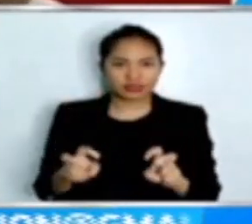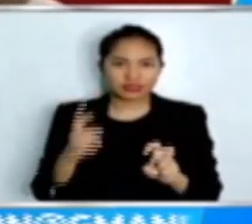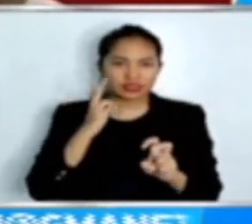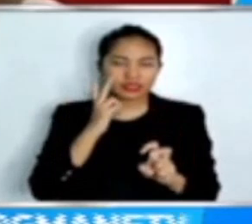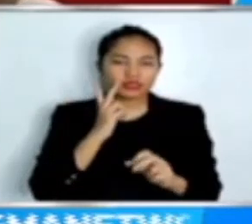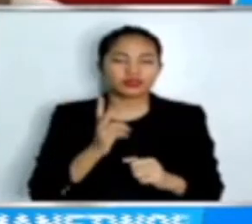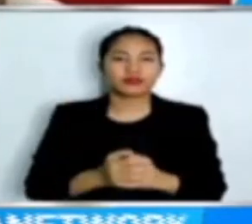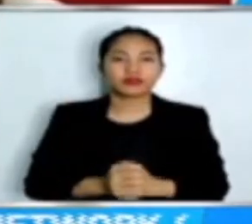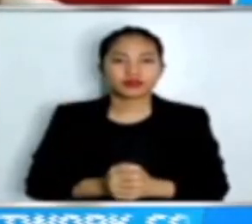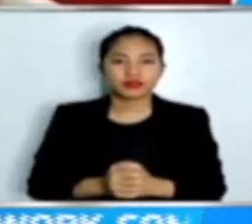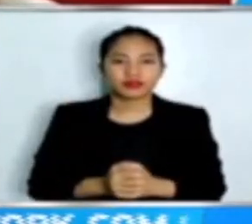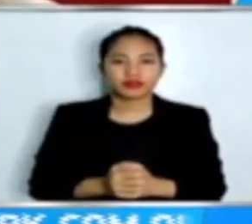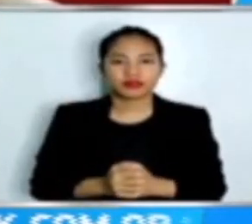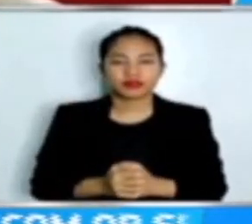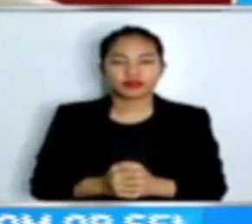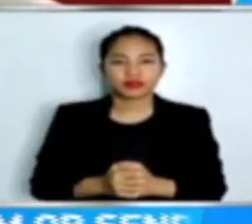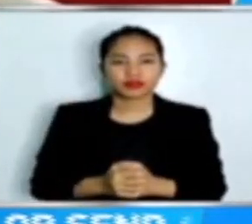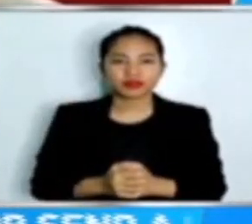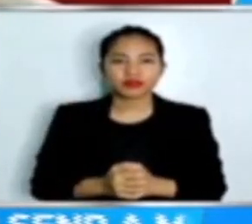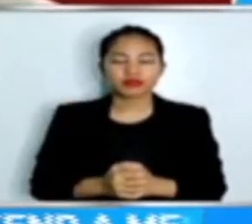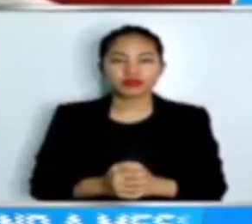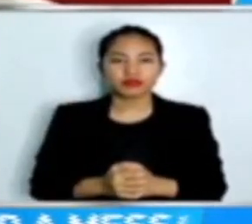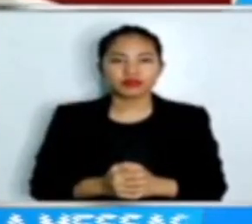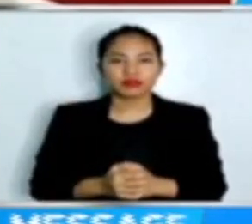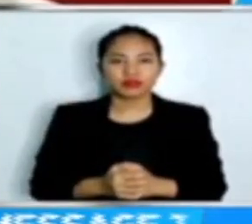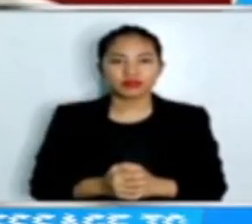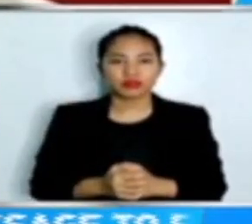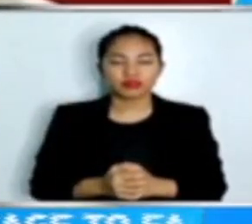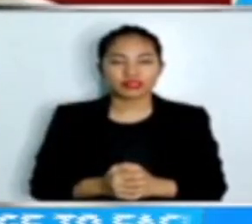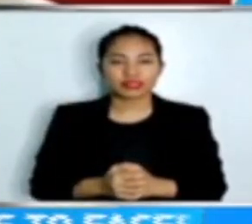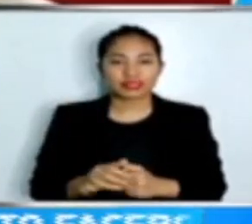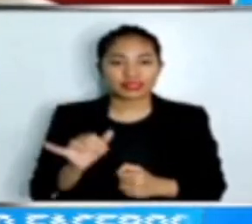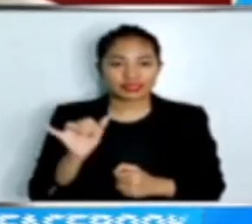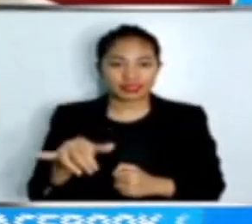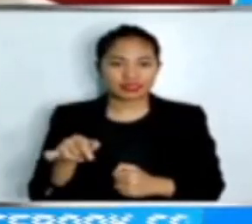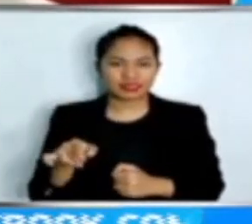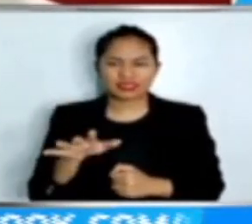ang isang since ito ay mga nasa lugar na